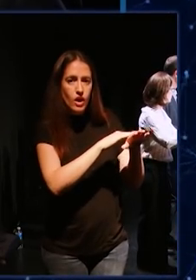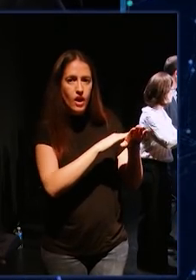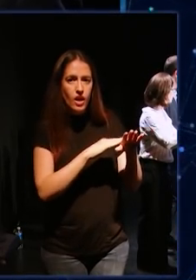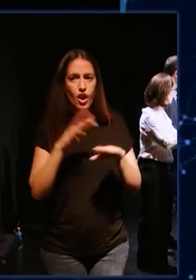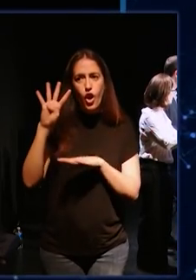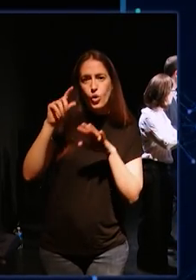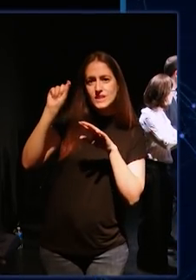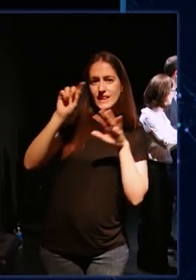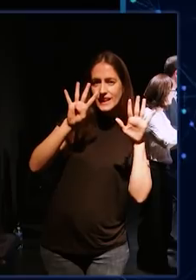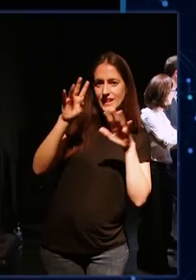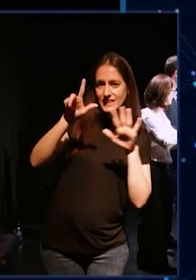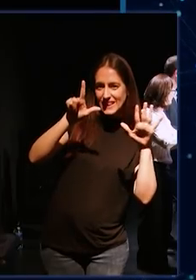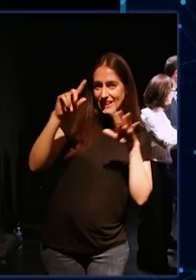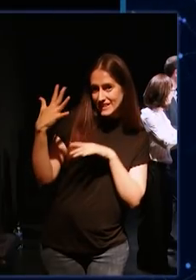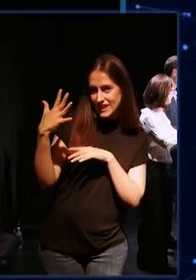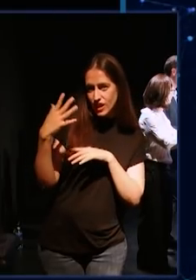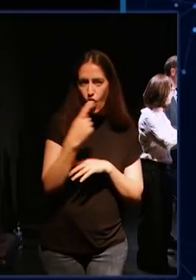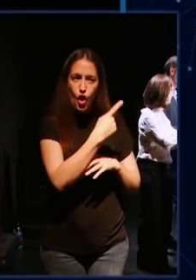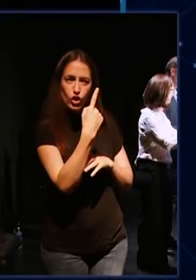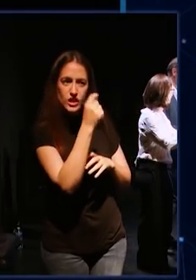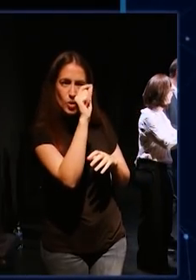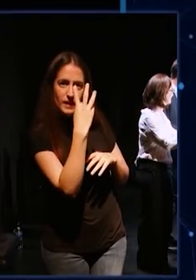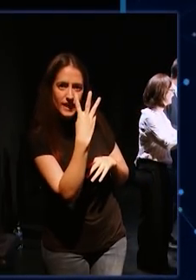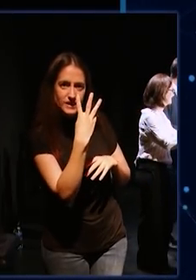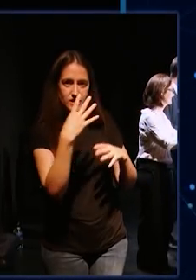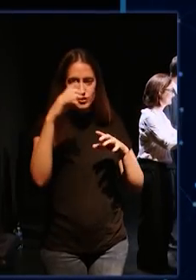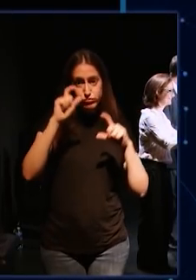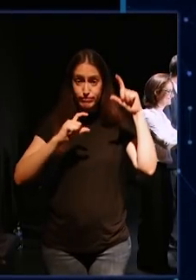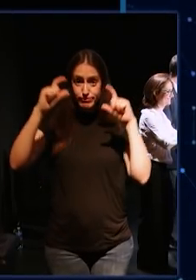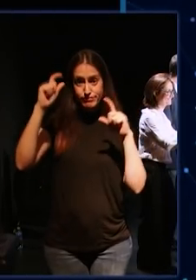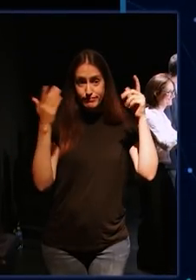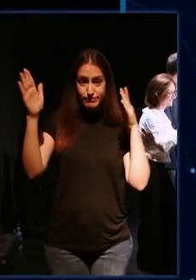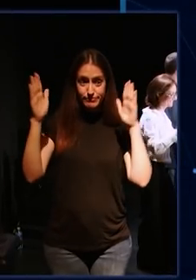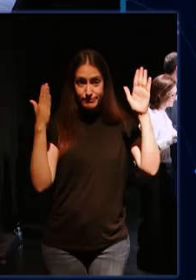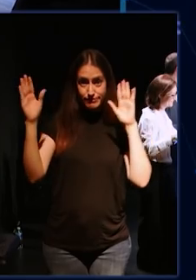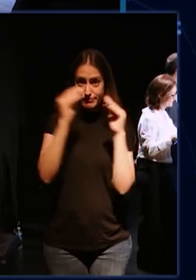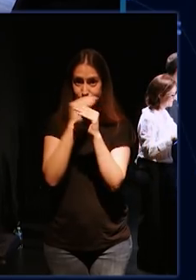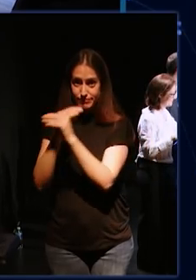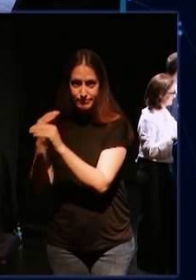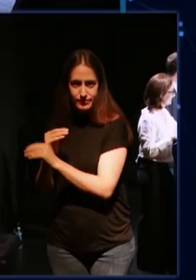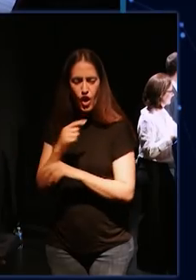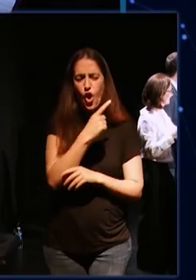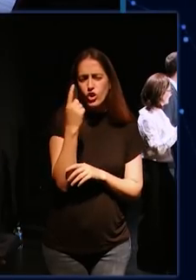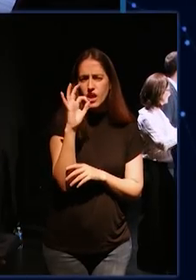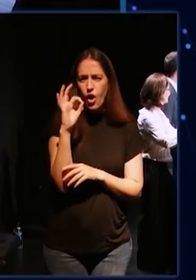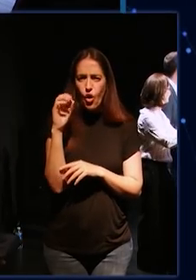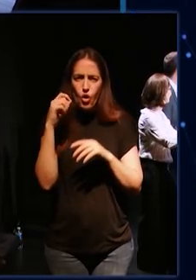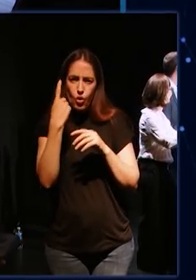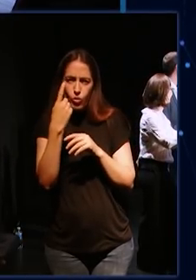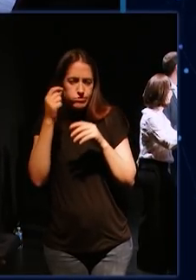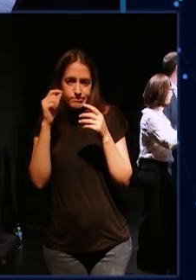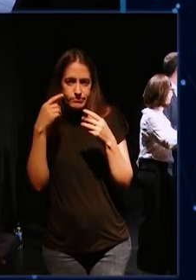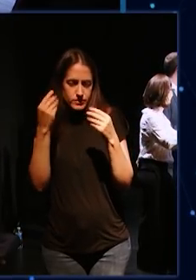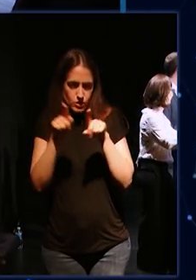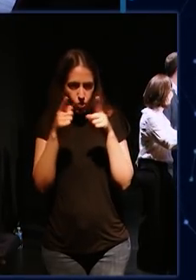11%. 11%, segons les dades estadístiques. Tenim un ball de xifres. Pues, és igual, un 11 o un 9,75, és igual. Però jo penso que